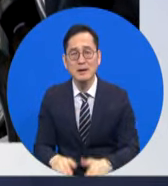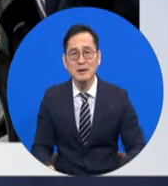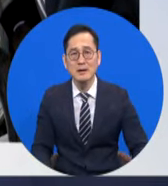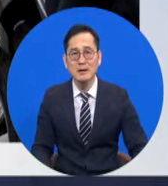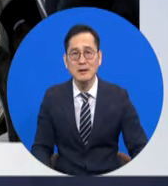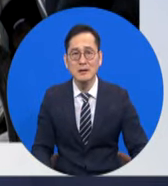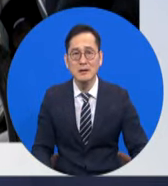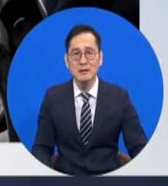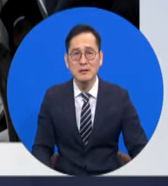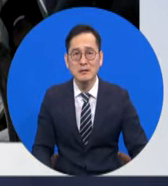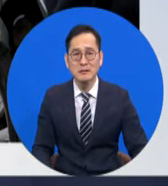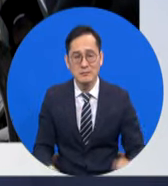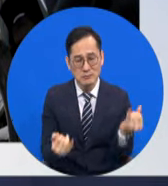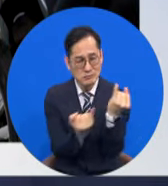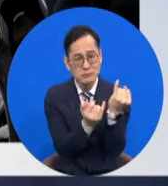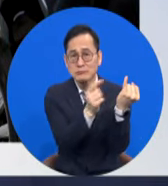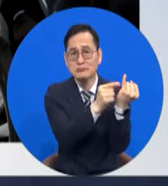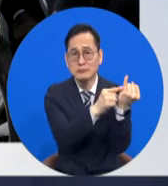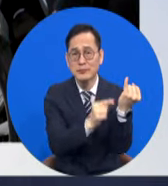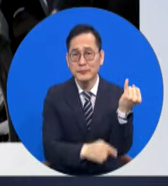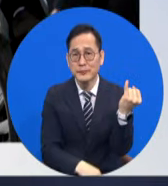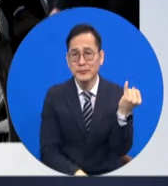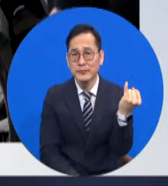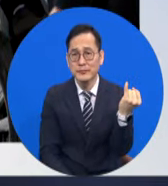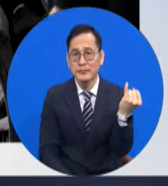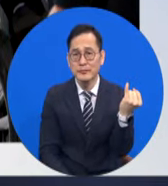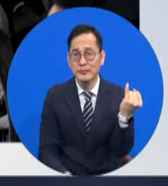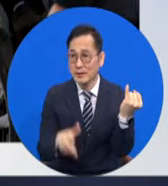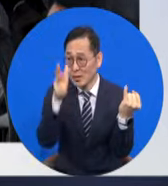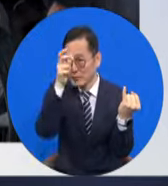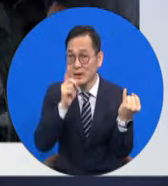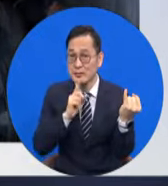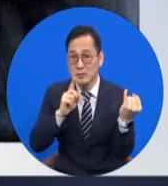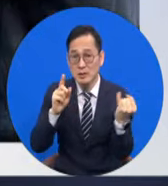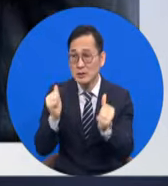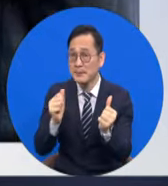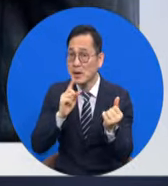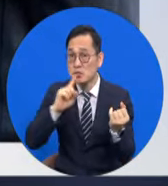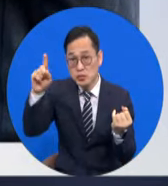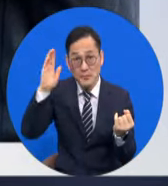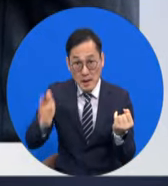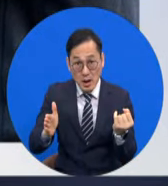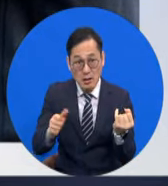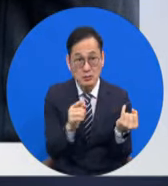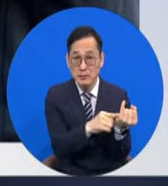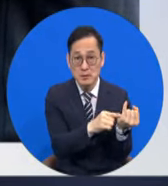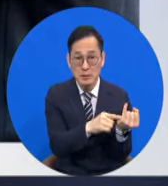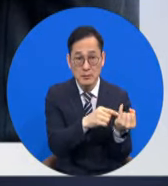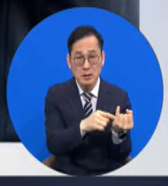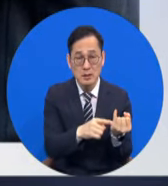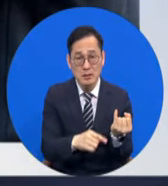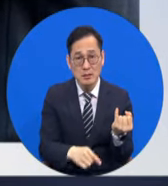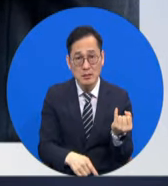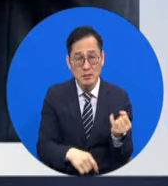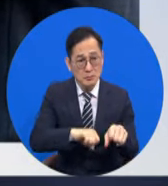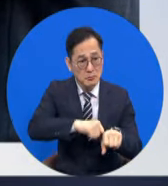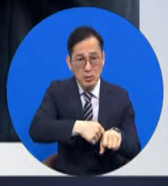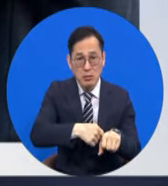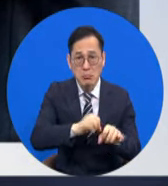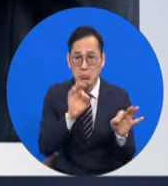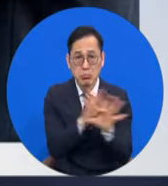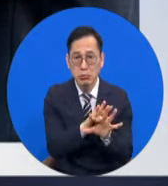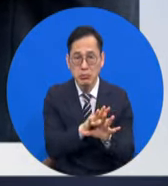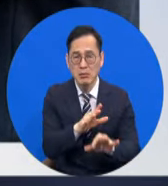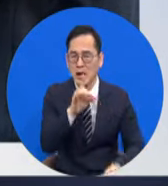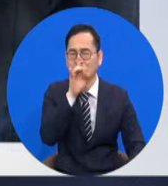공범인 그 김혜경 씨에 대해서 그 뭐 기소하지 않으면 그러면 공소시효가 끝나버리기 때문에 검찰 입장에서는